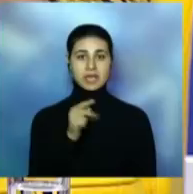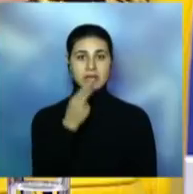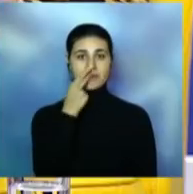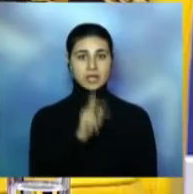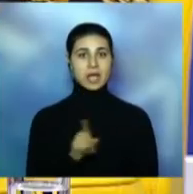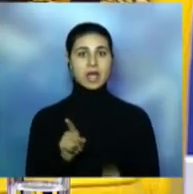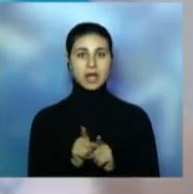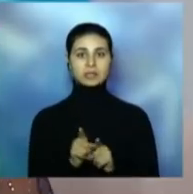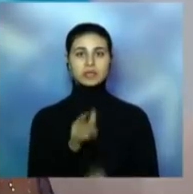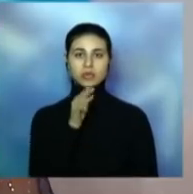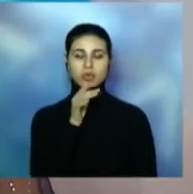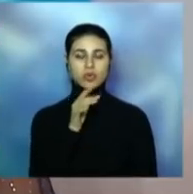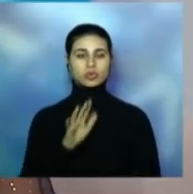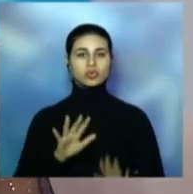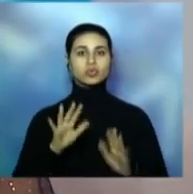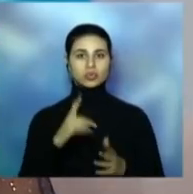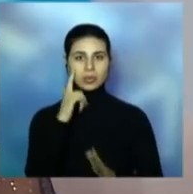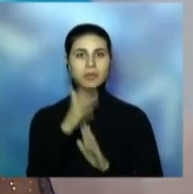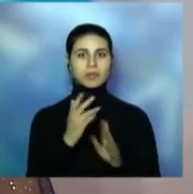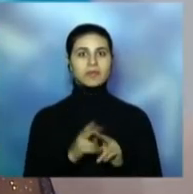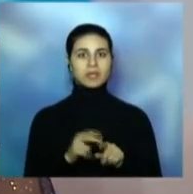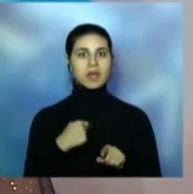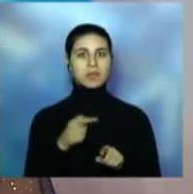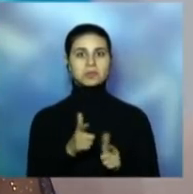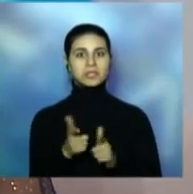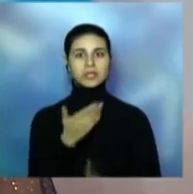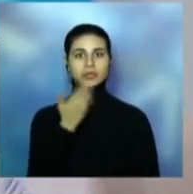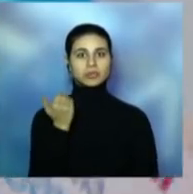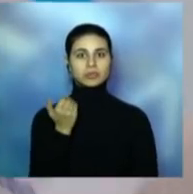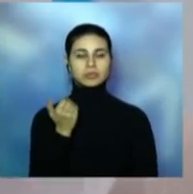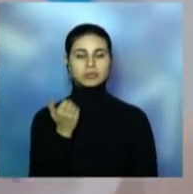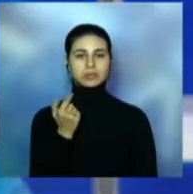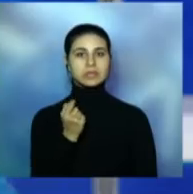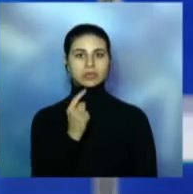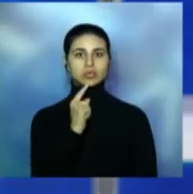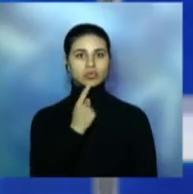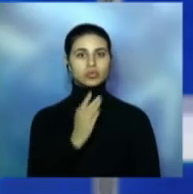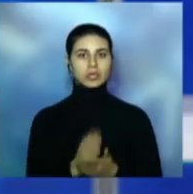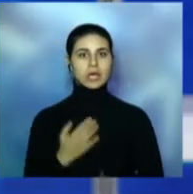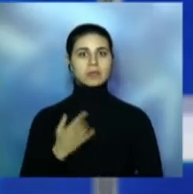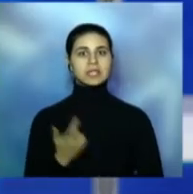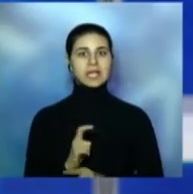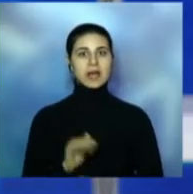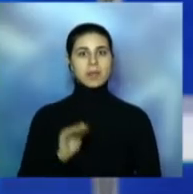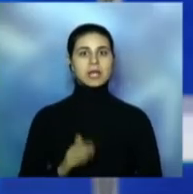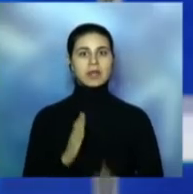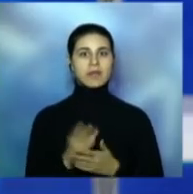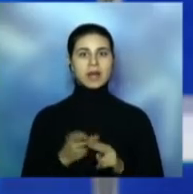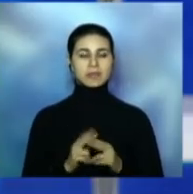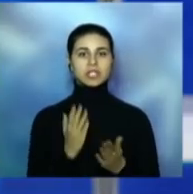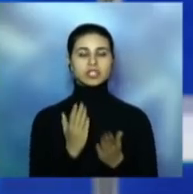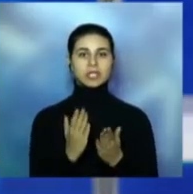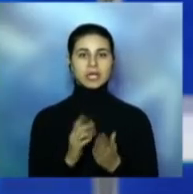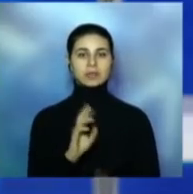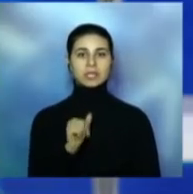ასეთი ინტენსივობით, უცებ მივხვდი, რომ მე ამისთვის მზად არ ვარ. მე ძალიან პატარა ვარ ამასთან შედარებით.